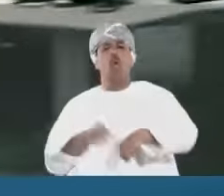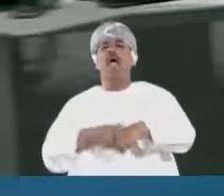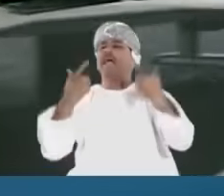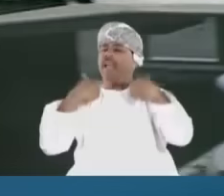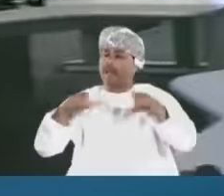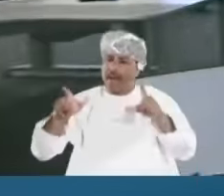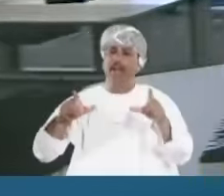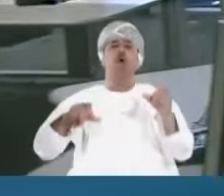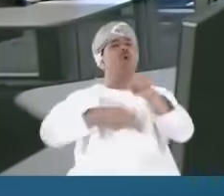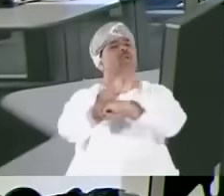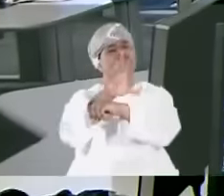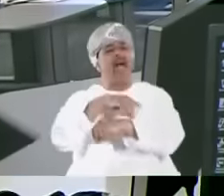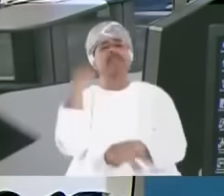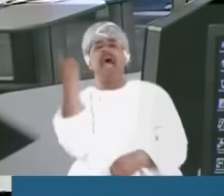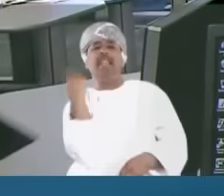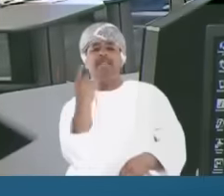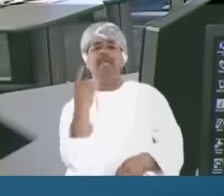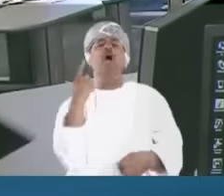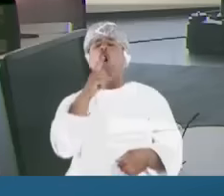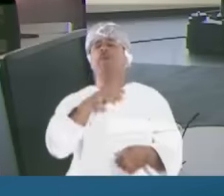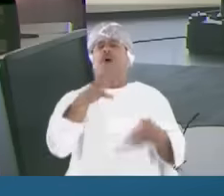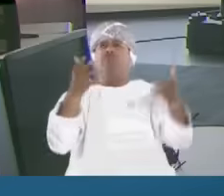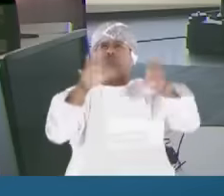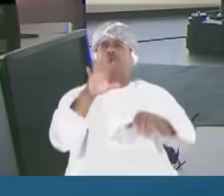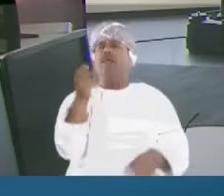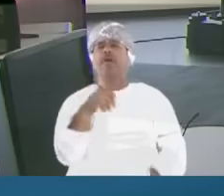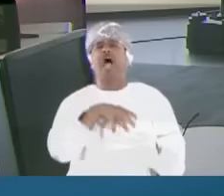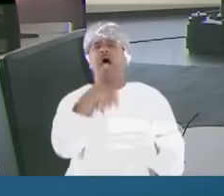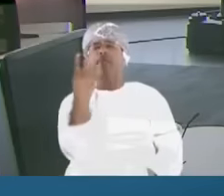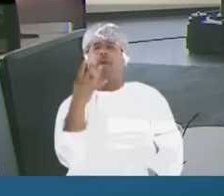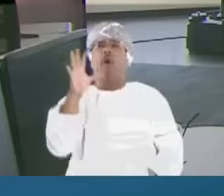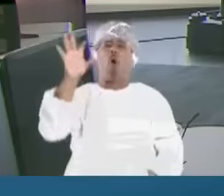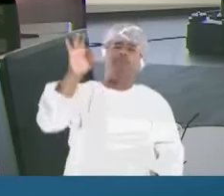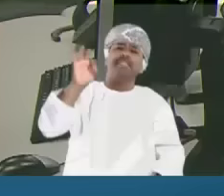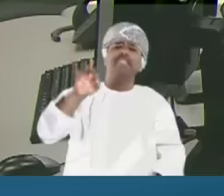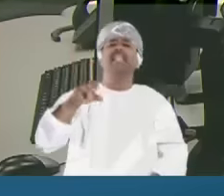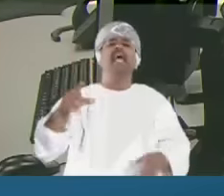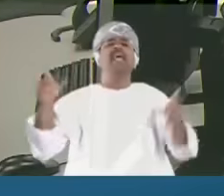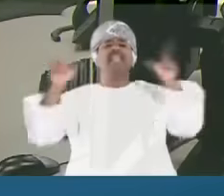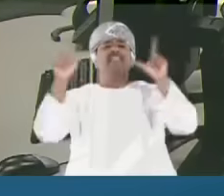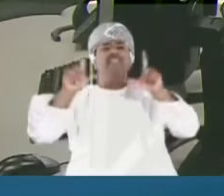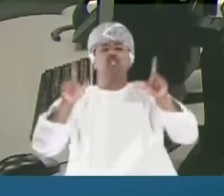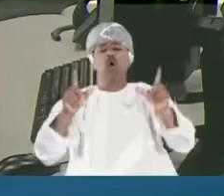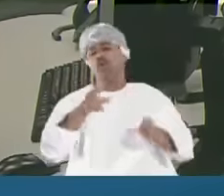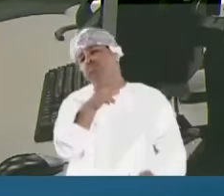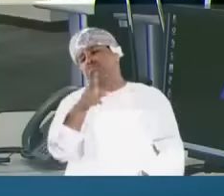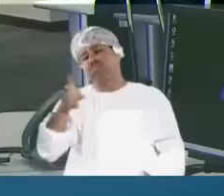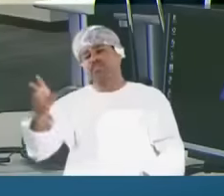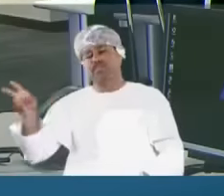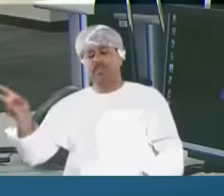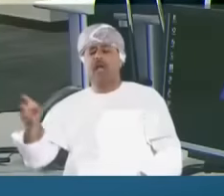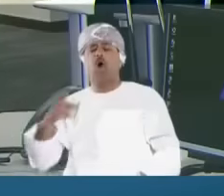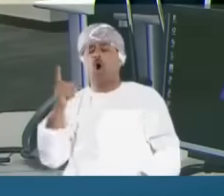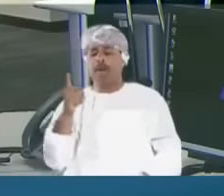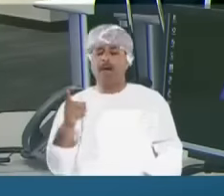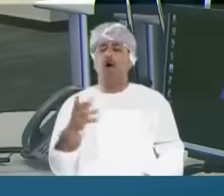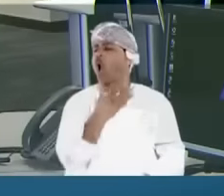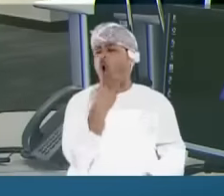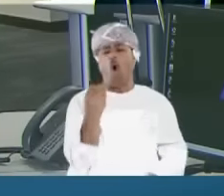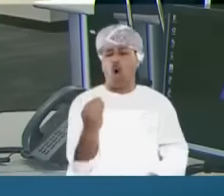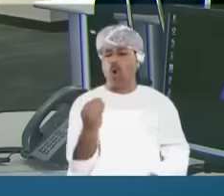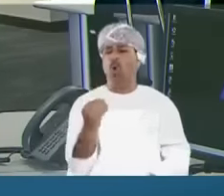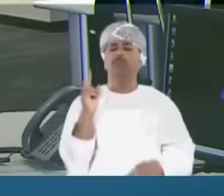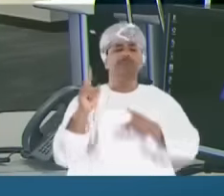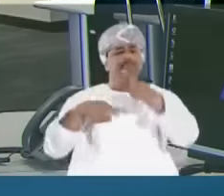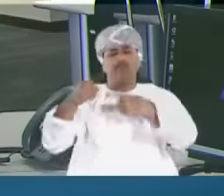الإخبار والأفلام العالمية من خلال أكثر من 450 قناة من أكثر القنوات التي تتمتع